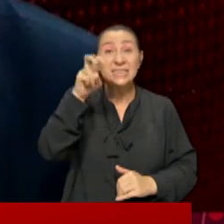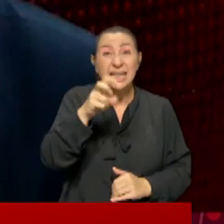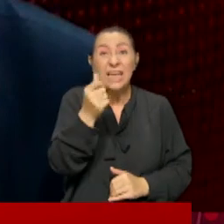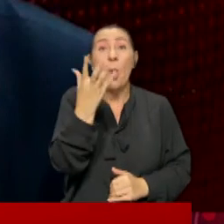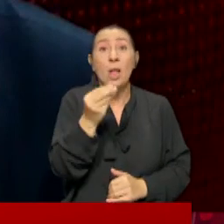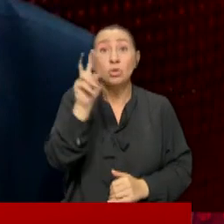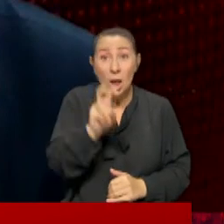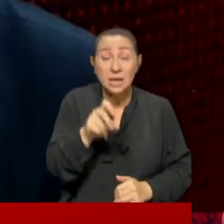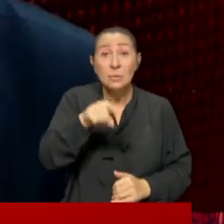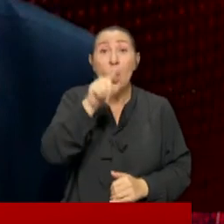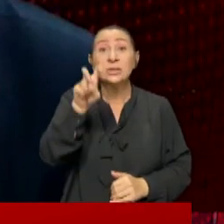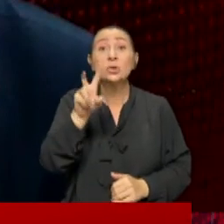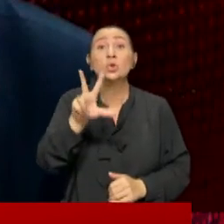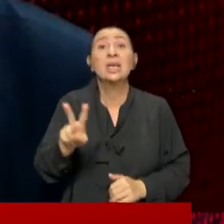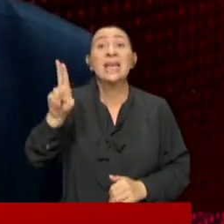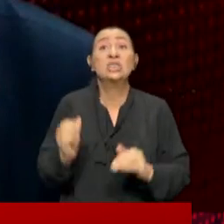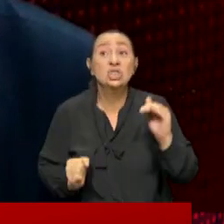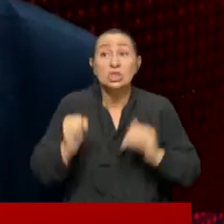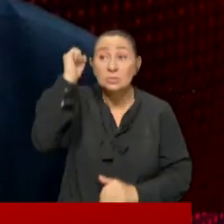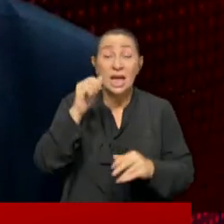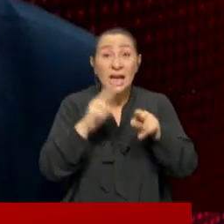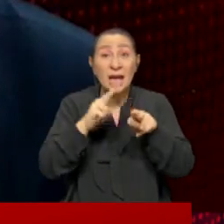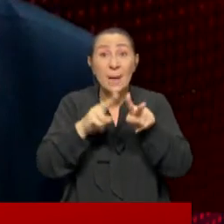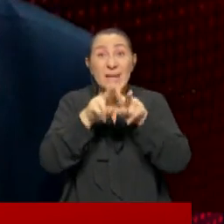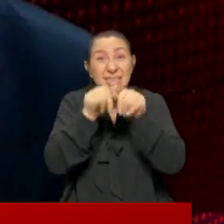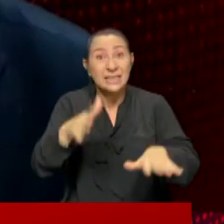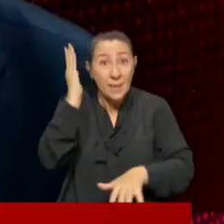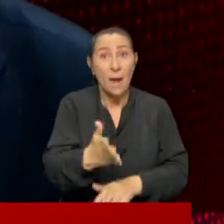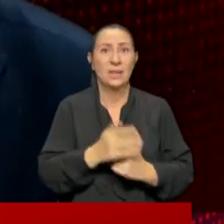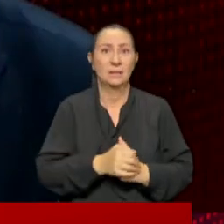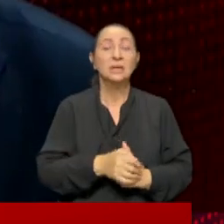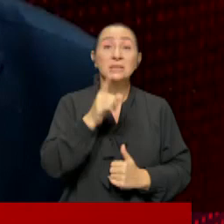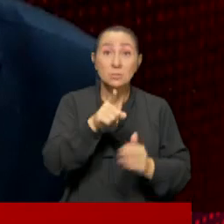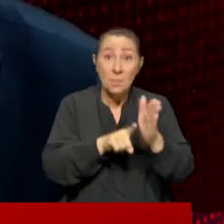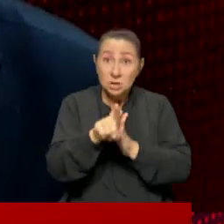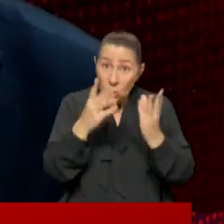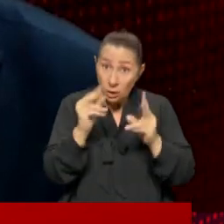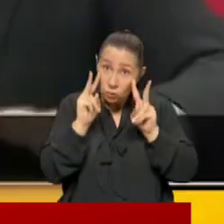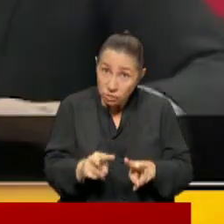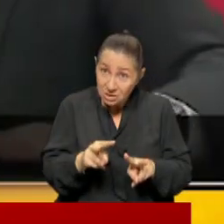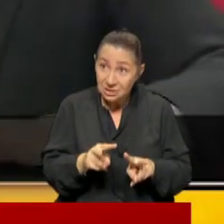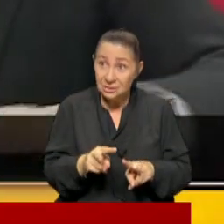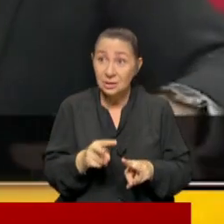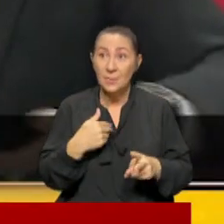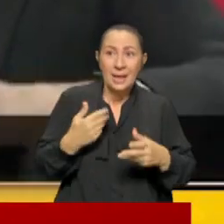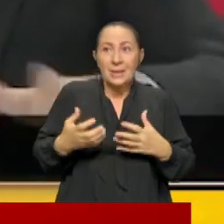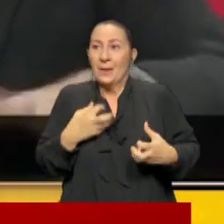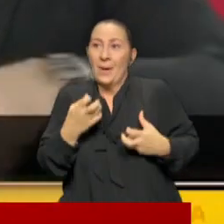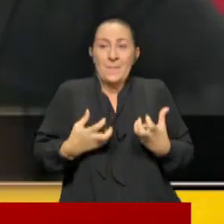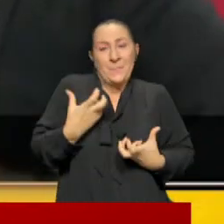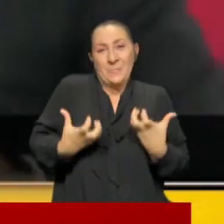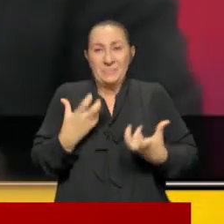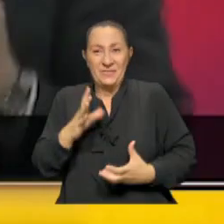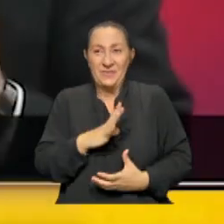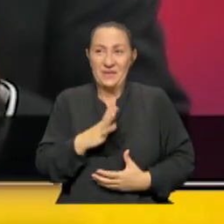kur 18.37'ye çıkmış, hem de kur korumalı mevduat sistemine rağmen. Ve siz bunu başarı olarak göreceksiniz. Yerimde duramıyorum, kıpır